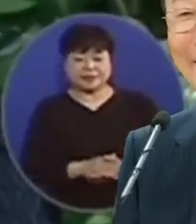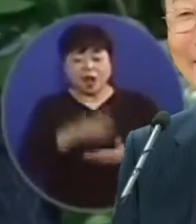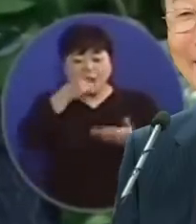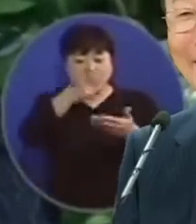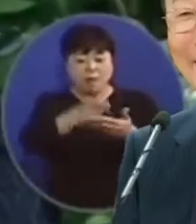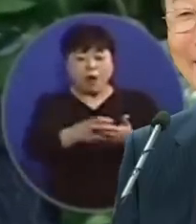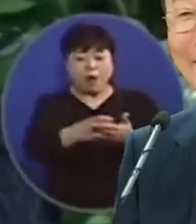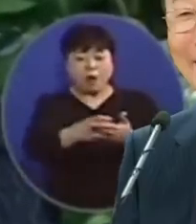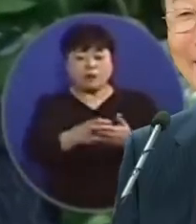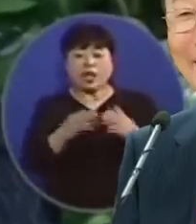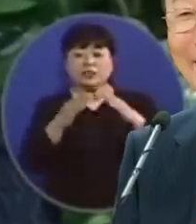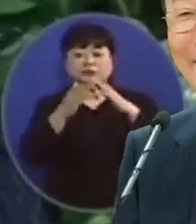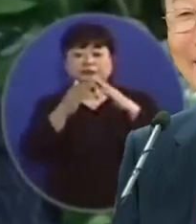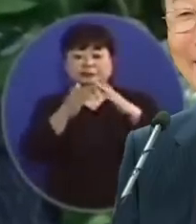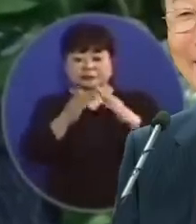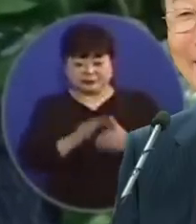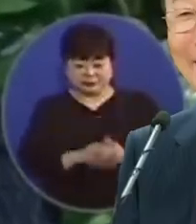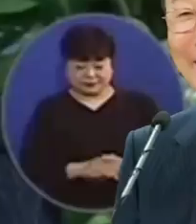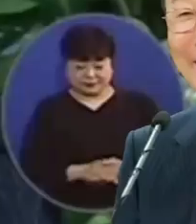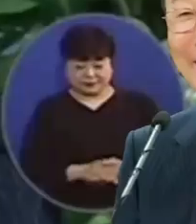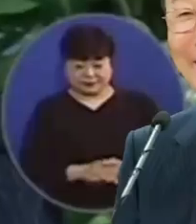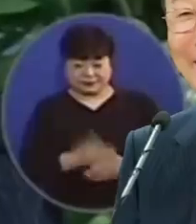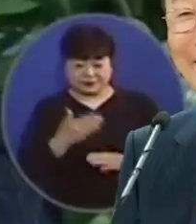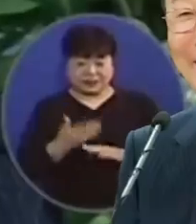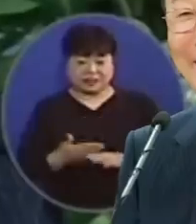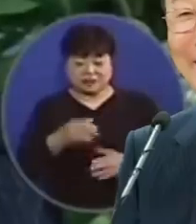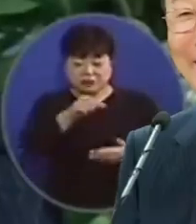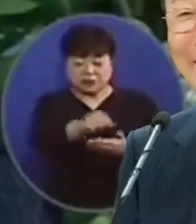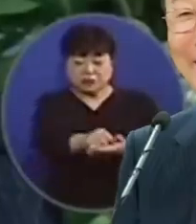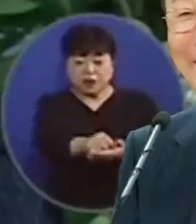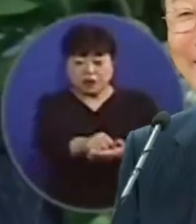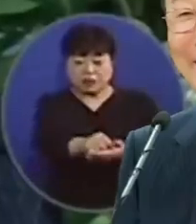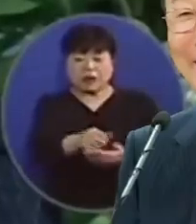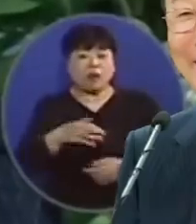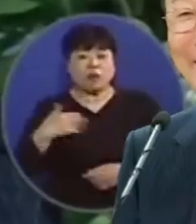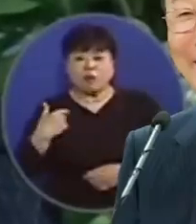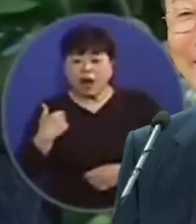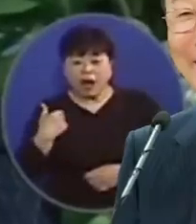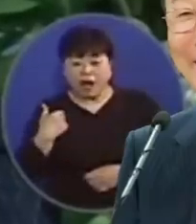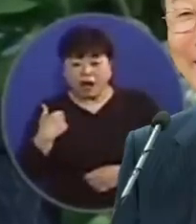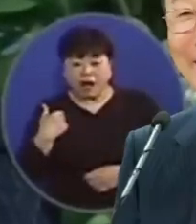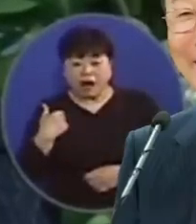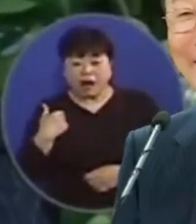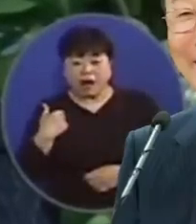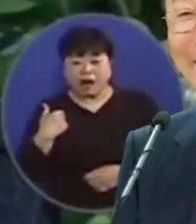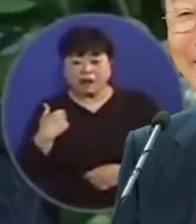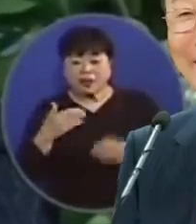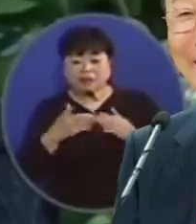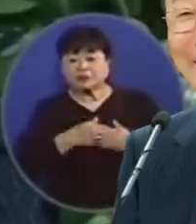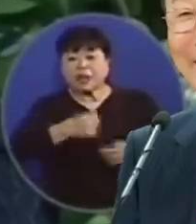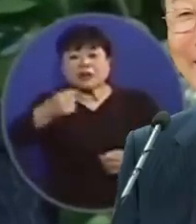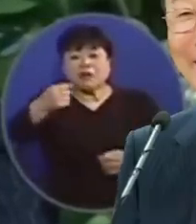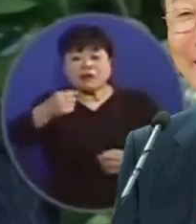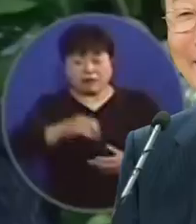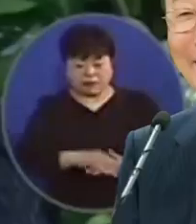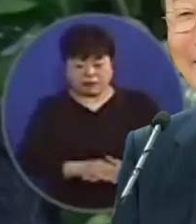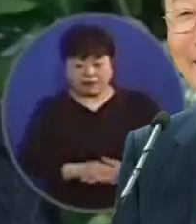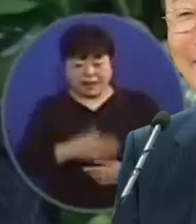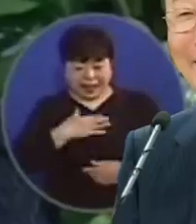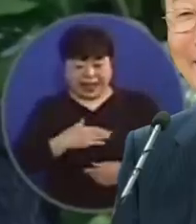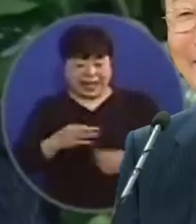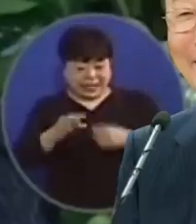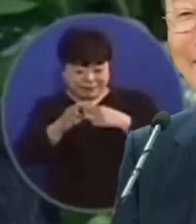법적으로 내 집인데 남이 점령하고 있으면 내가 모르면은 내 집을 뺏기죠. 그런데